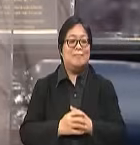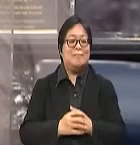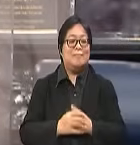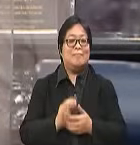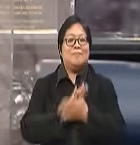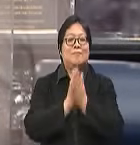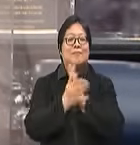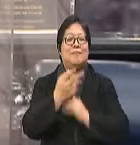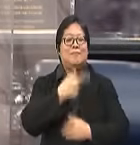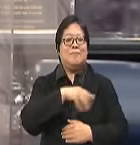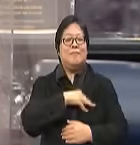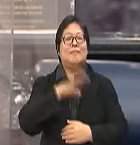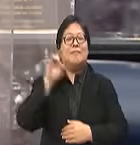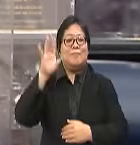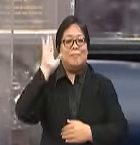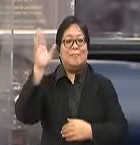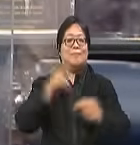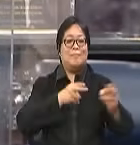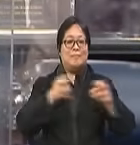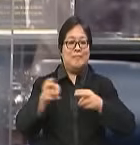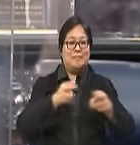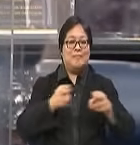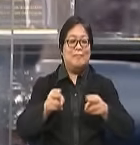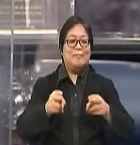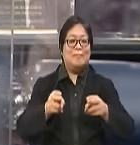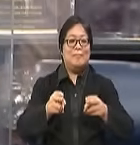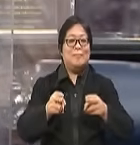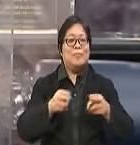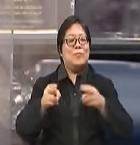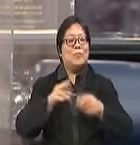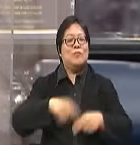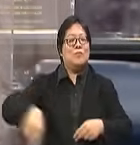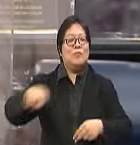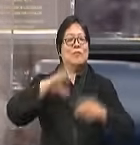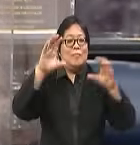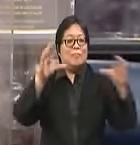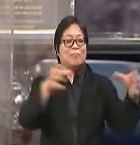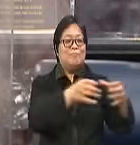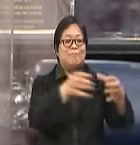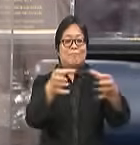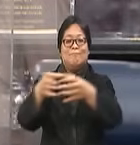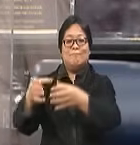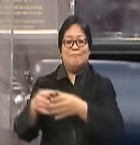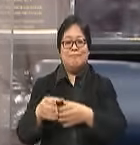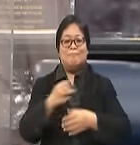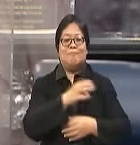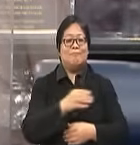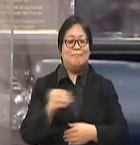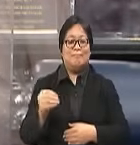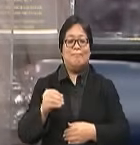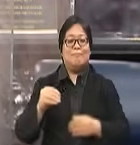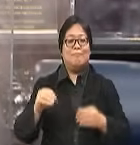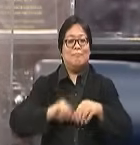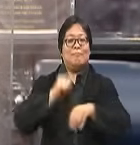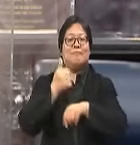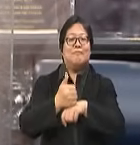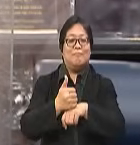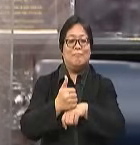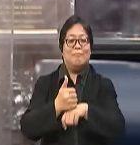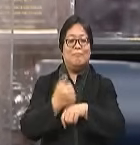kematian Insyaallah akan berusaha kan untuk mengurus kamu itu cara berkelompok dan juga menghadirkan